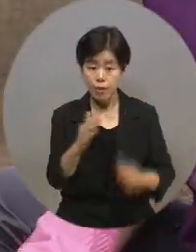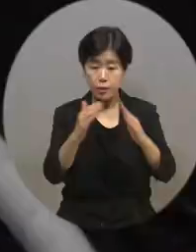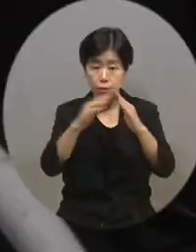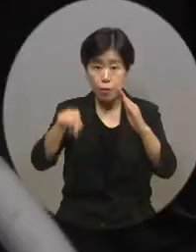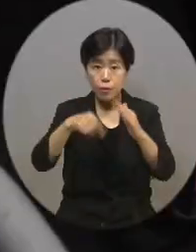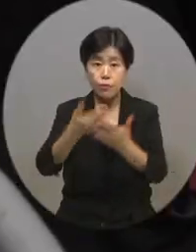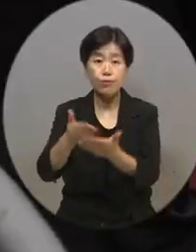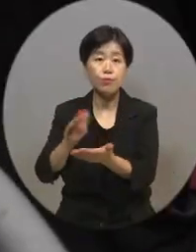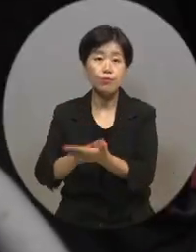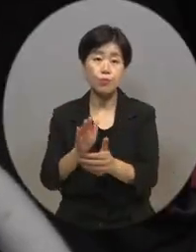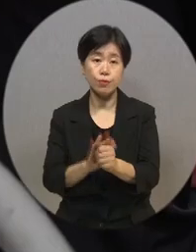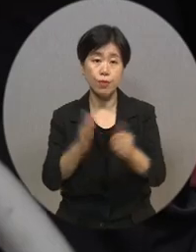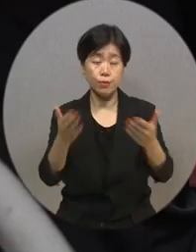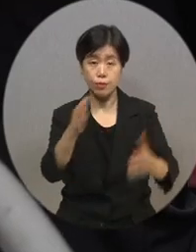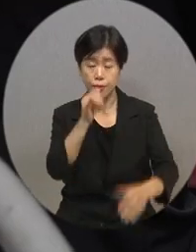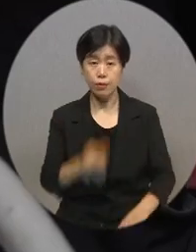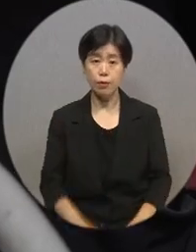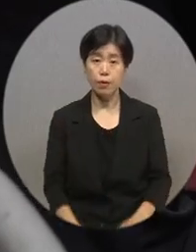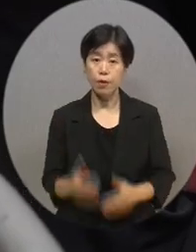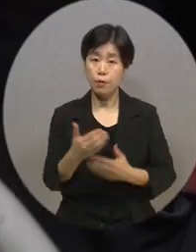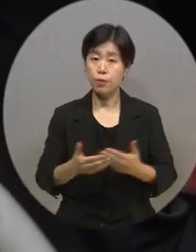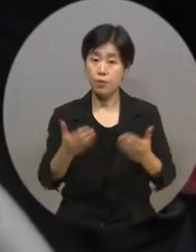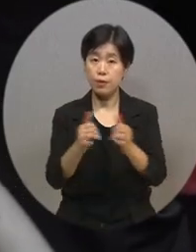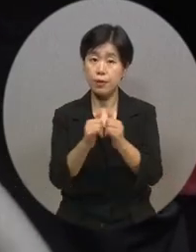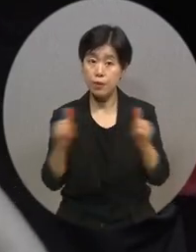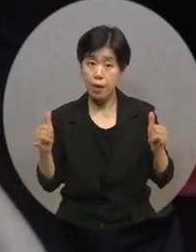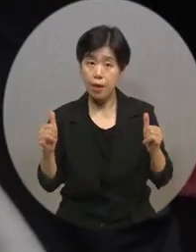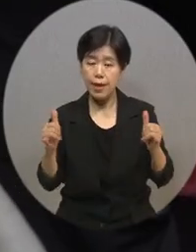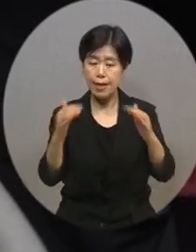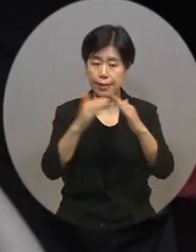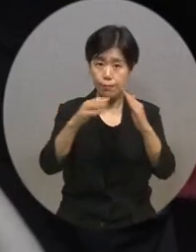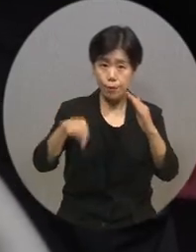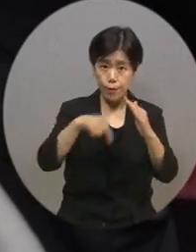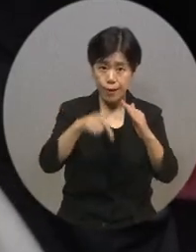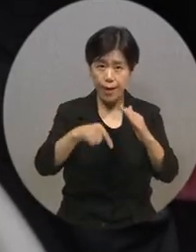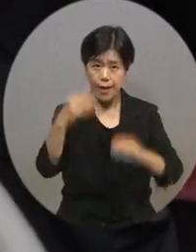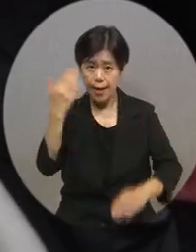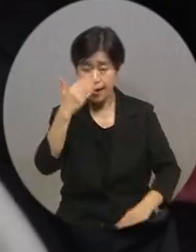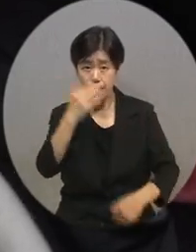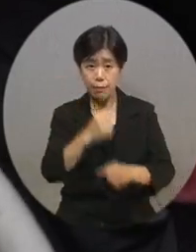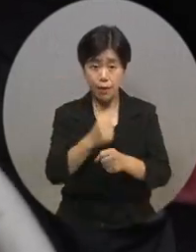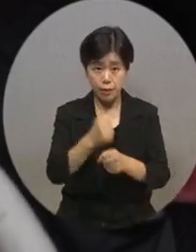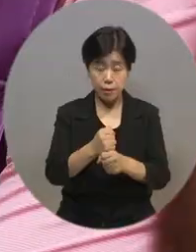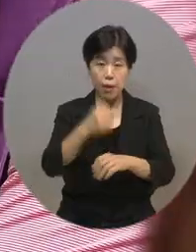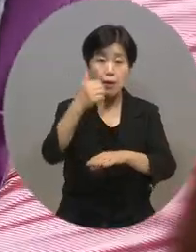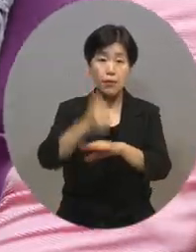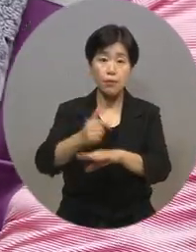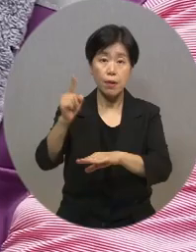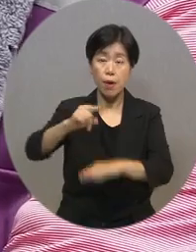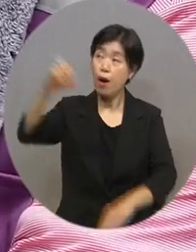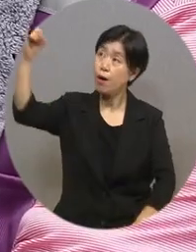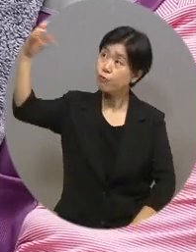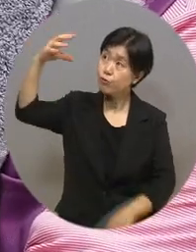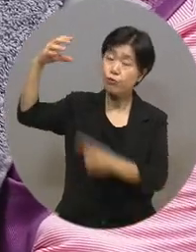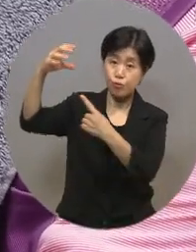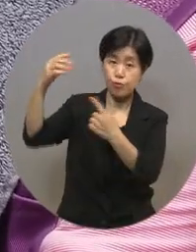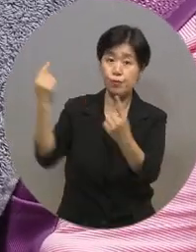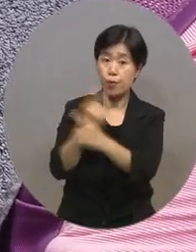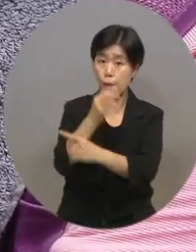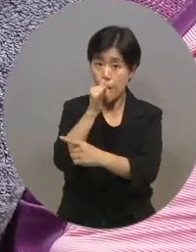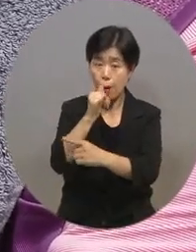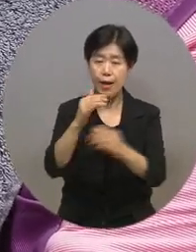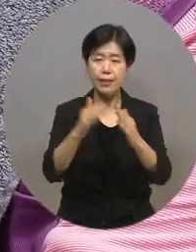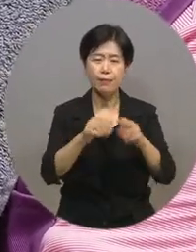추진했습니다. 이날 봉사단은 주거환경 개선의 마무리 단계로 LED 등 교체, 집 대청소와 정리정돈